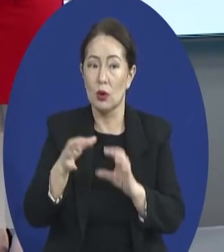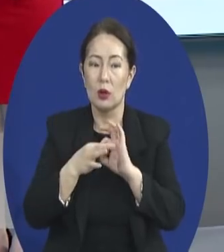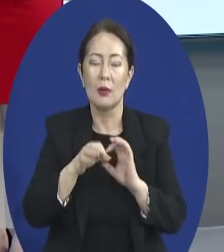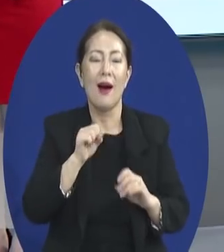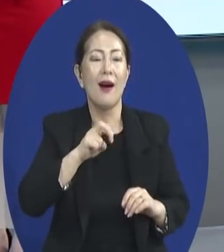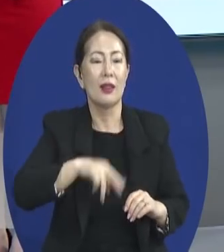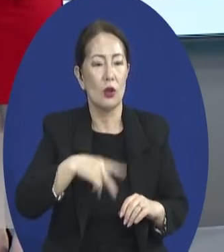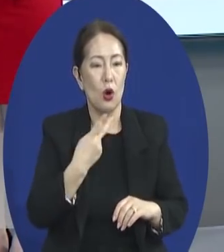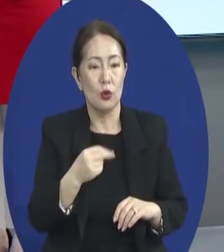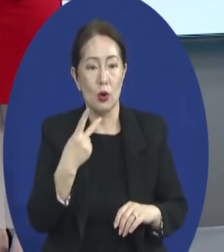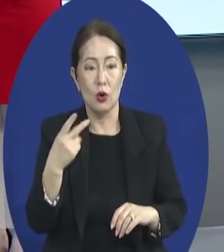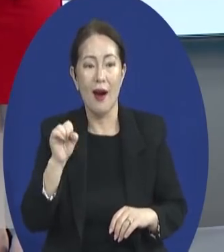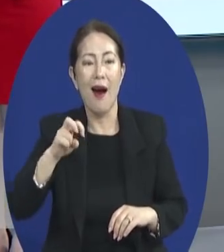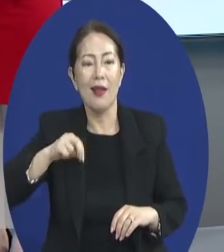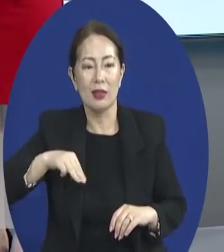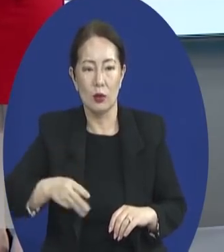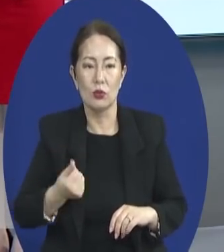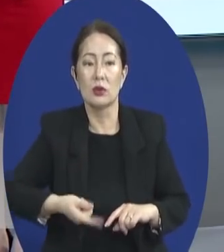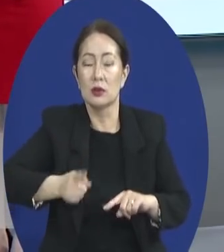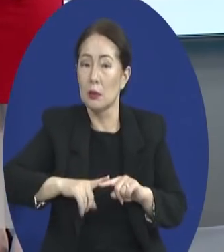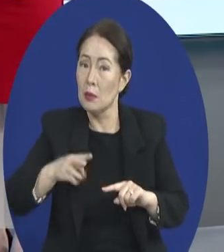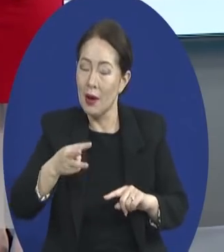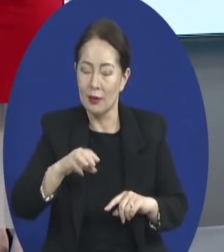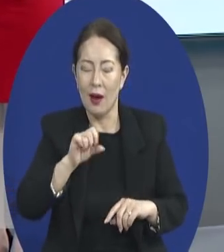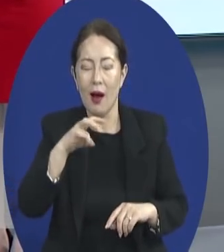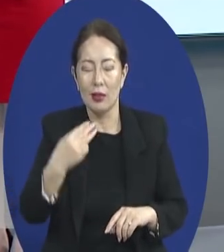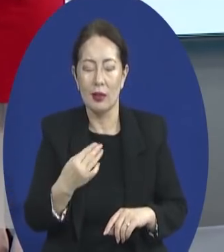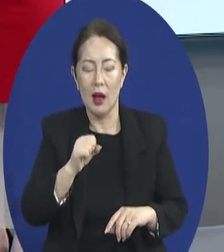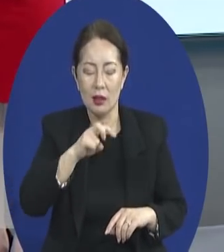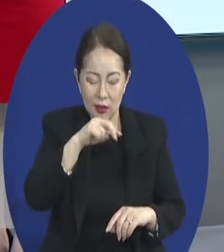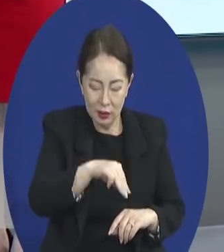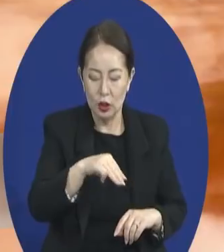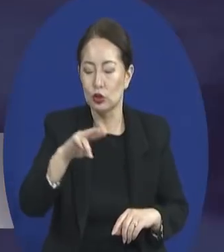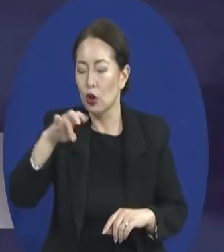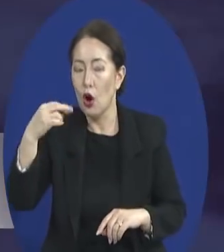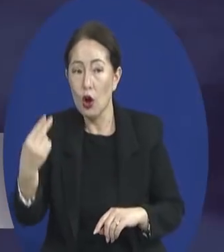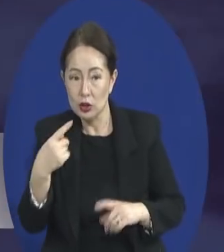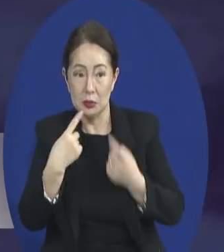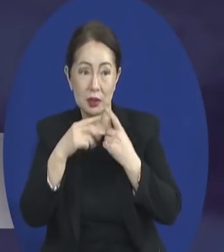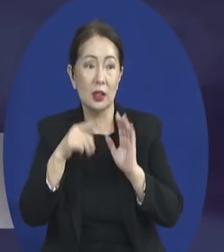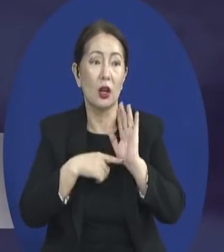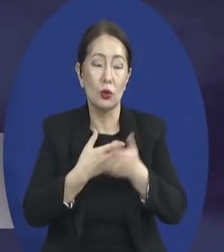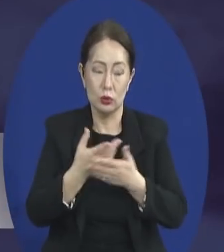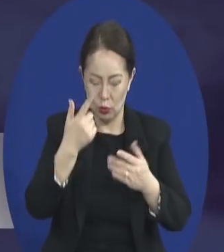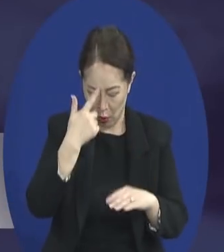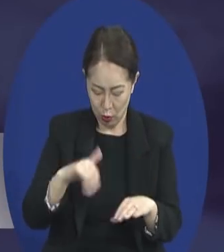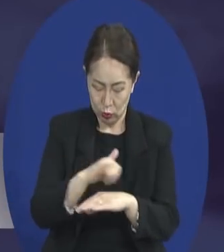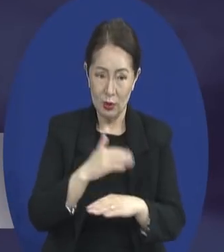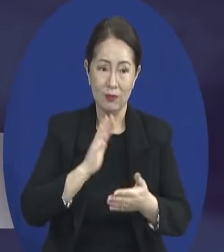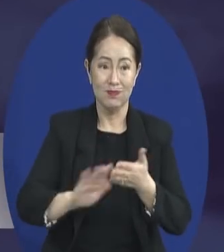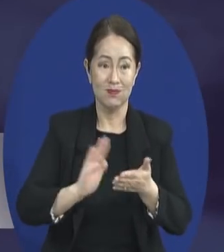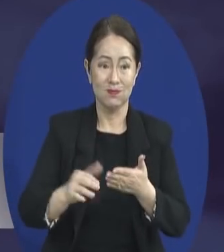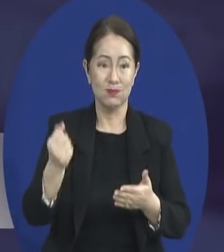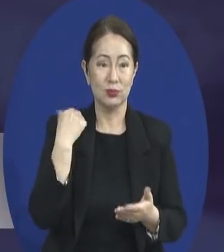үн 2022 онд өсөх магадлал байгааг дэлхийн алтны нөөцийн үндэсний зөвлөлөөс дурджээ. За харин манай улсын гол экспортын бүтээгдэхүүн болох